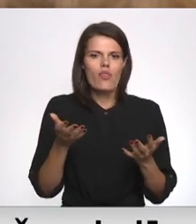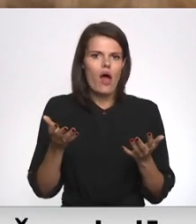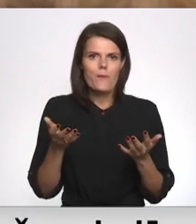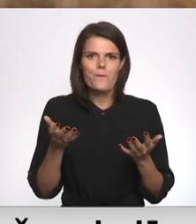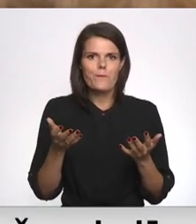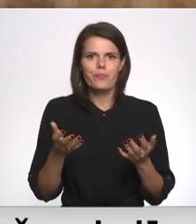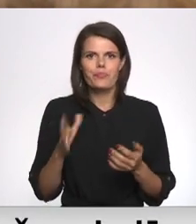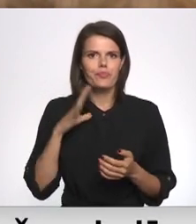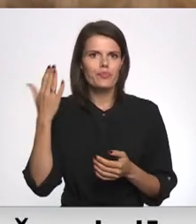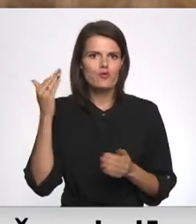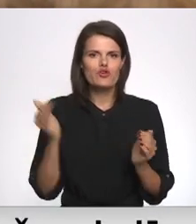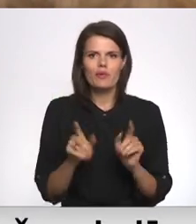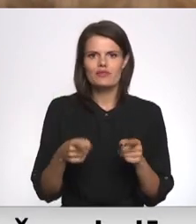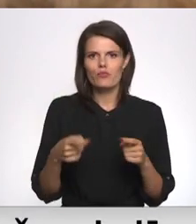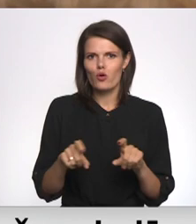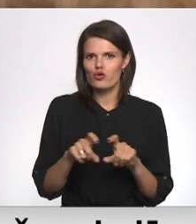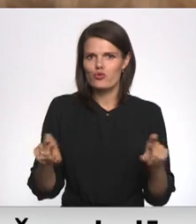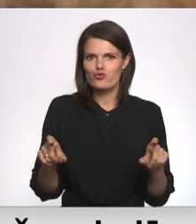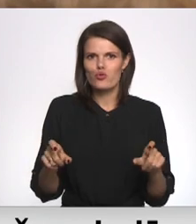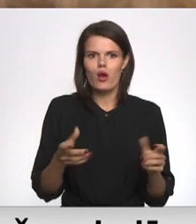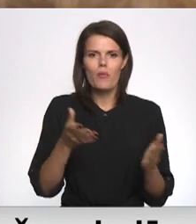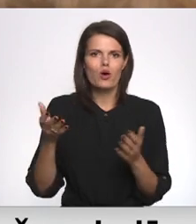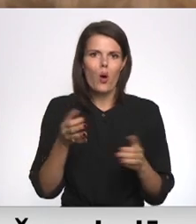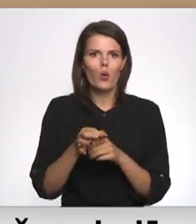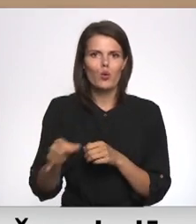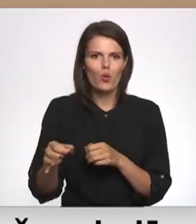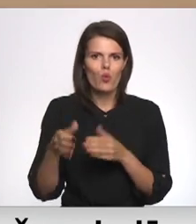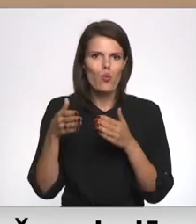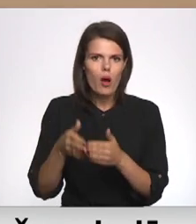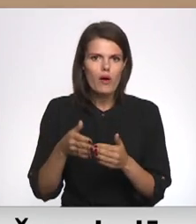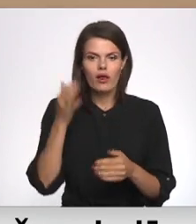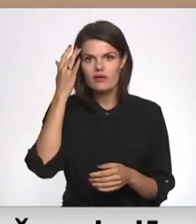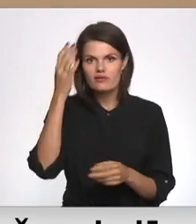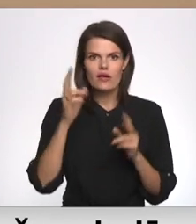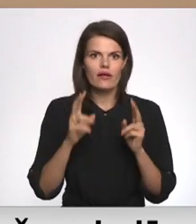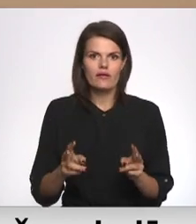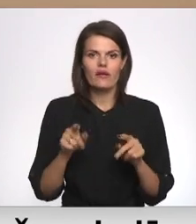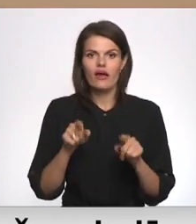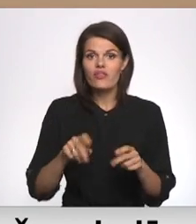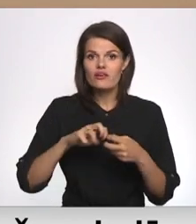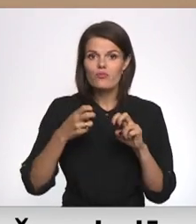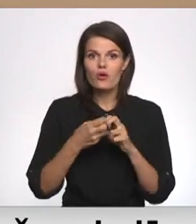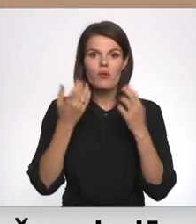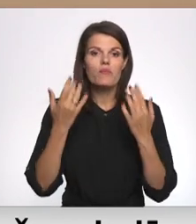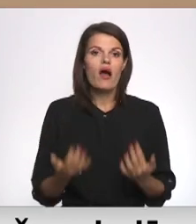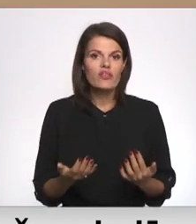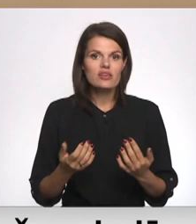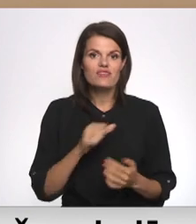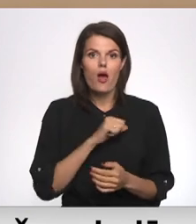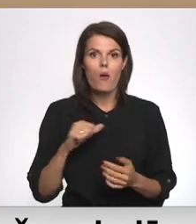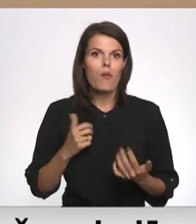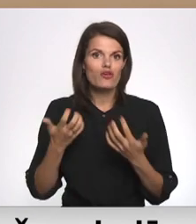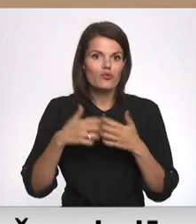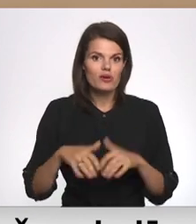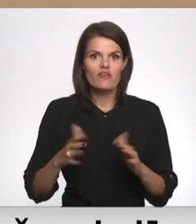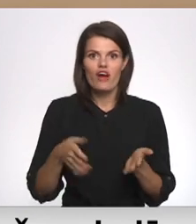tur bijušam mazākuma tautību skolam kaut kur nomālē? Ceret, kā tās problēmas atrisināsies pašas pa sevi